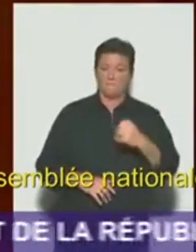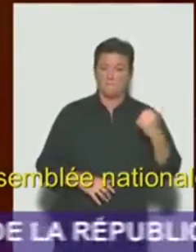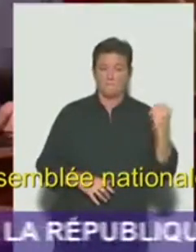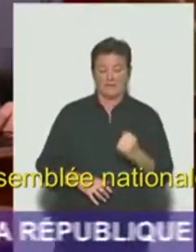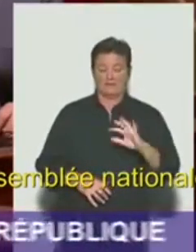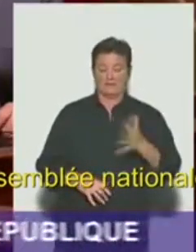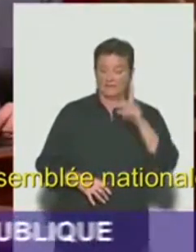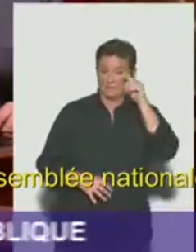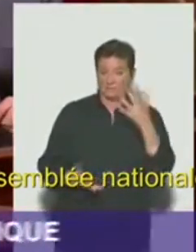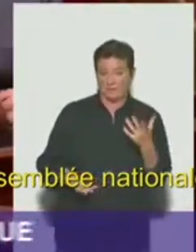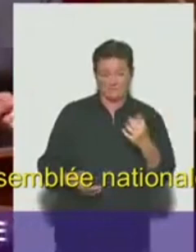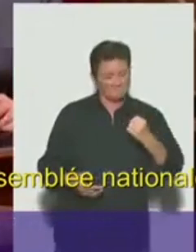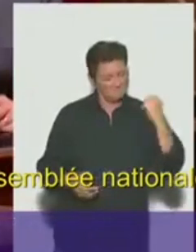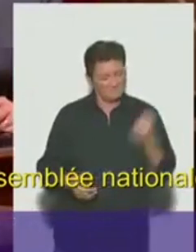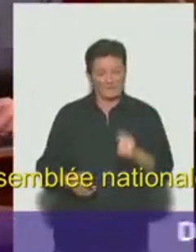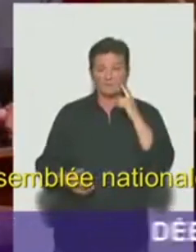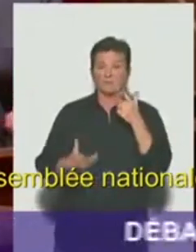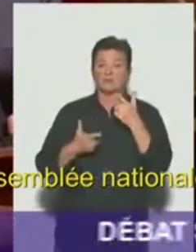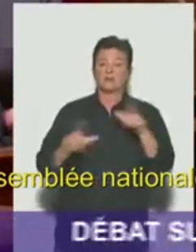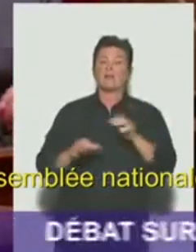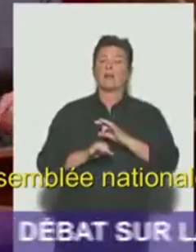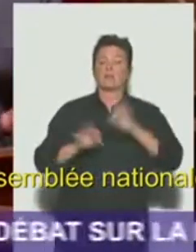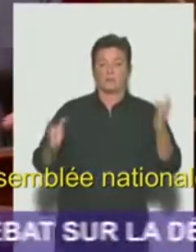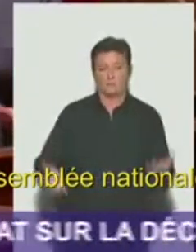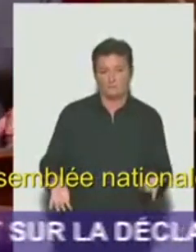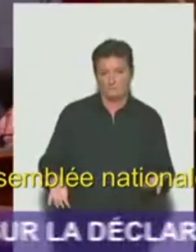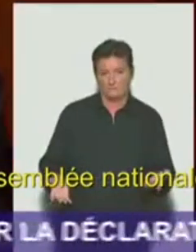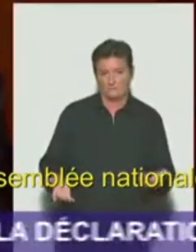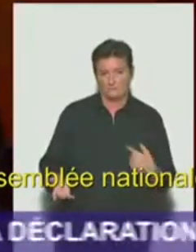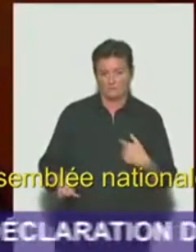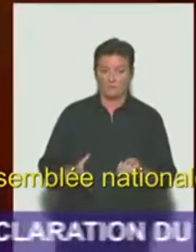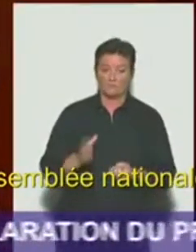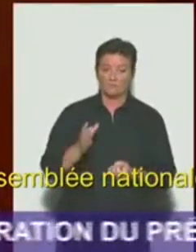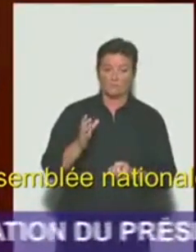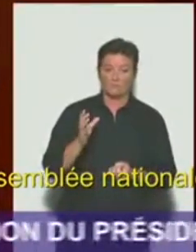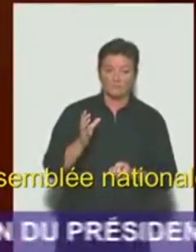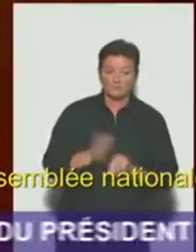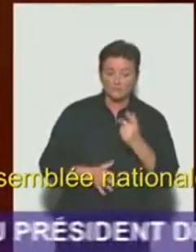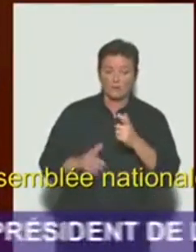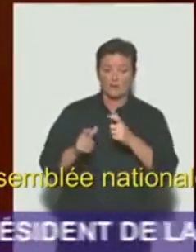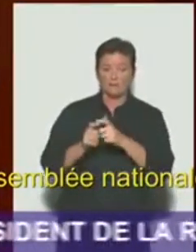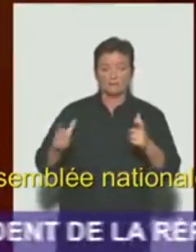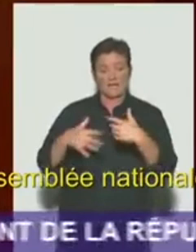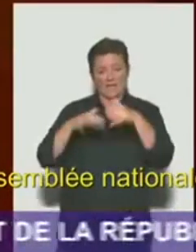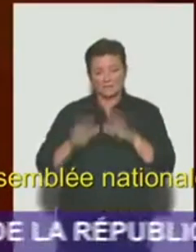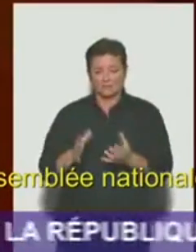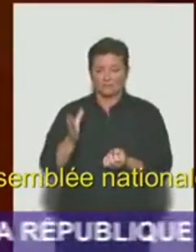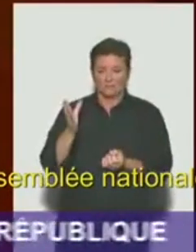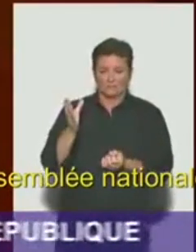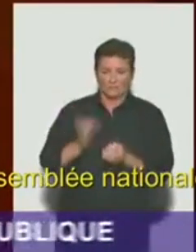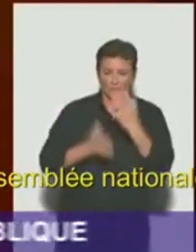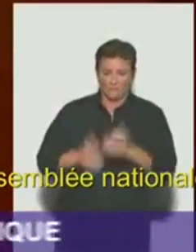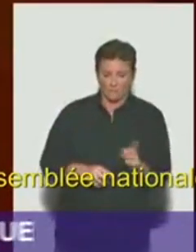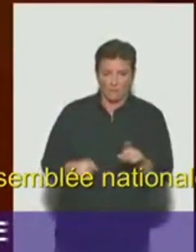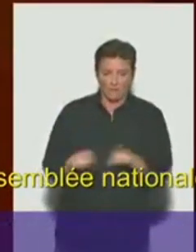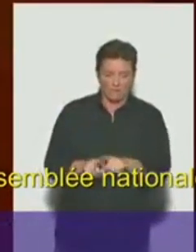Ve République, le pire du libéralisme. Ce n'est pas un renouveau de la pratique des institutions auxquelles on assiste, mais à la mise en